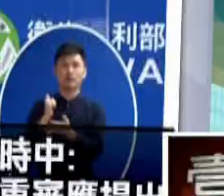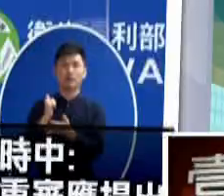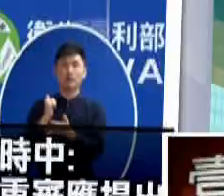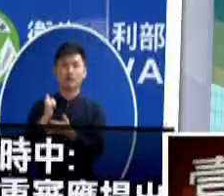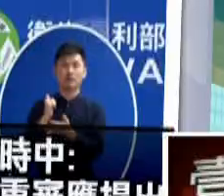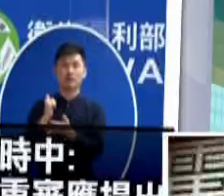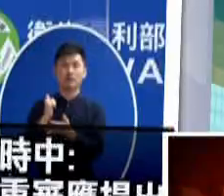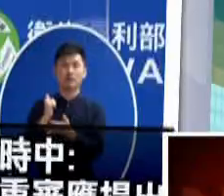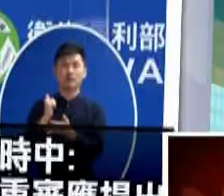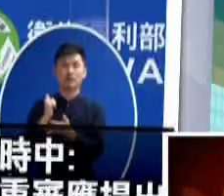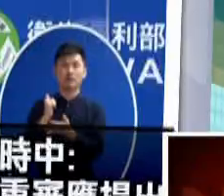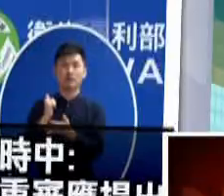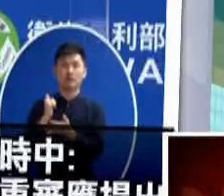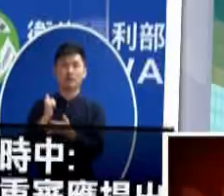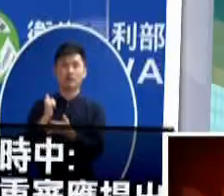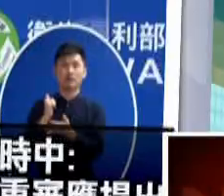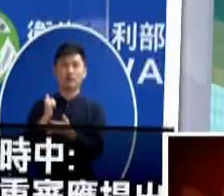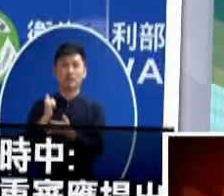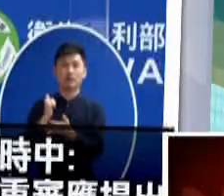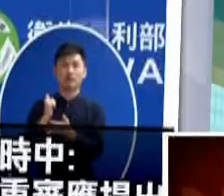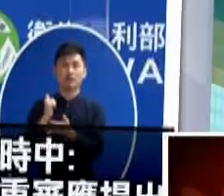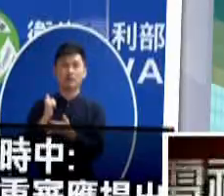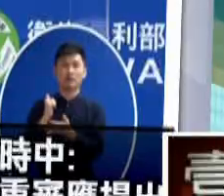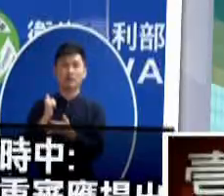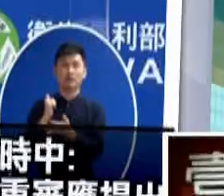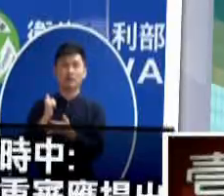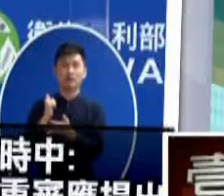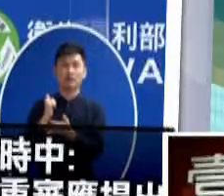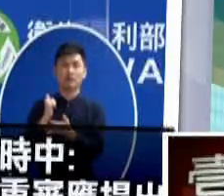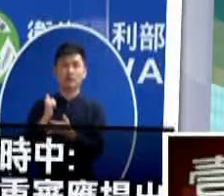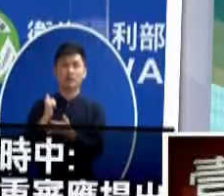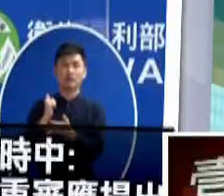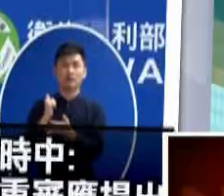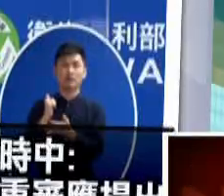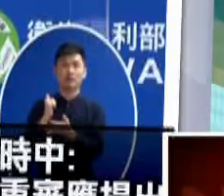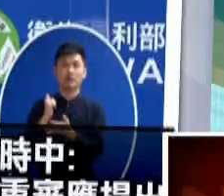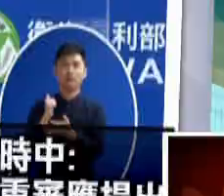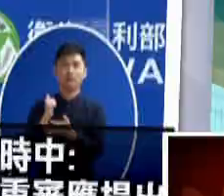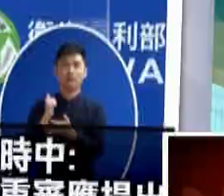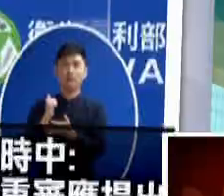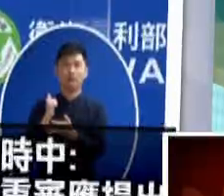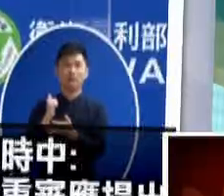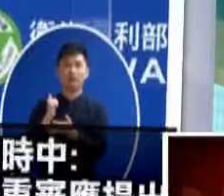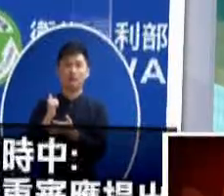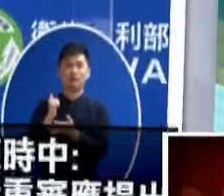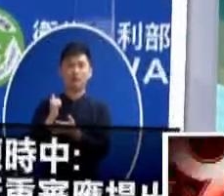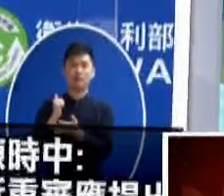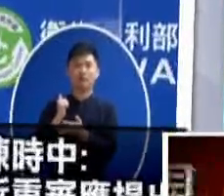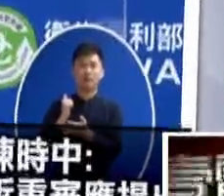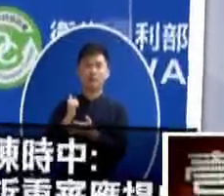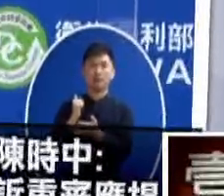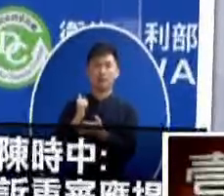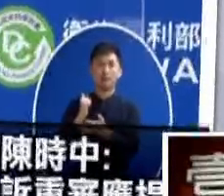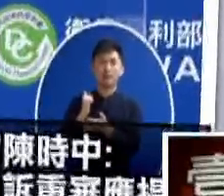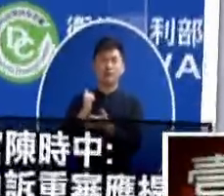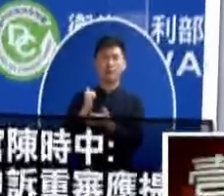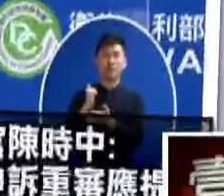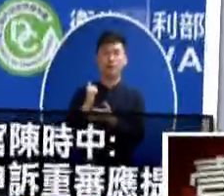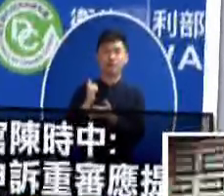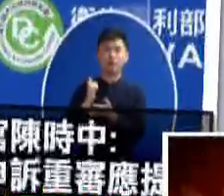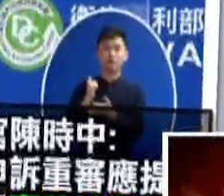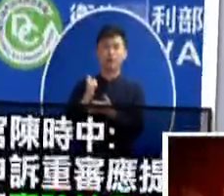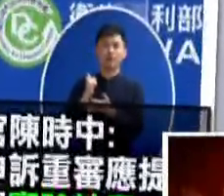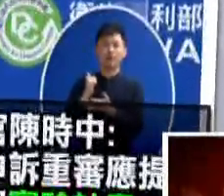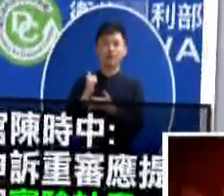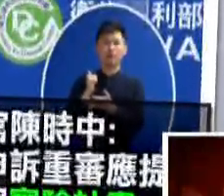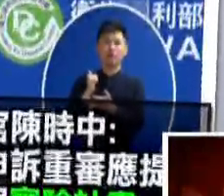18号的时候就决议说，要求卫福部呢在审查结果公布后的2周就将这个会议记录来去识别化公布，希望外界不要来误导。指挥